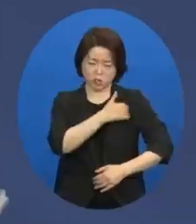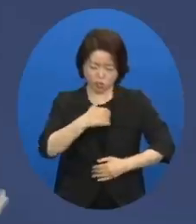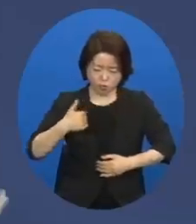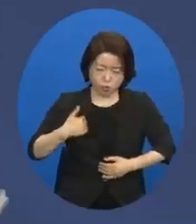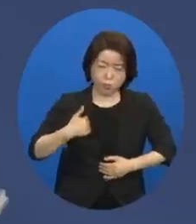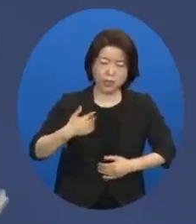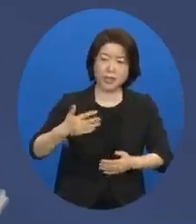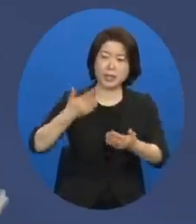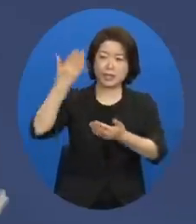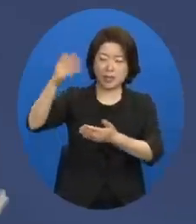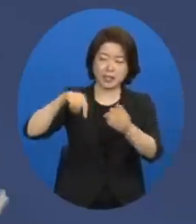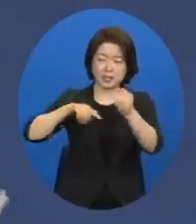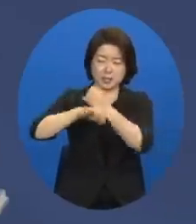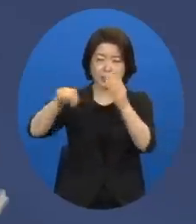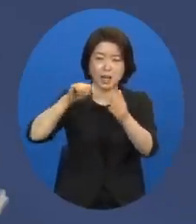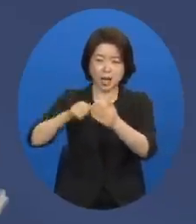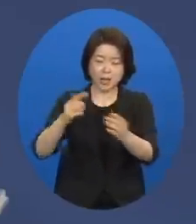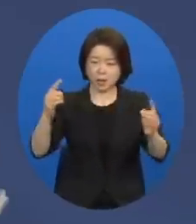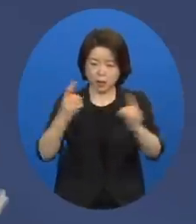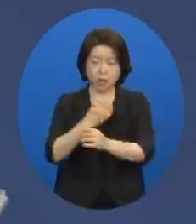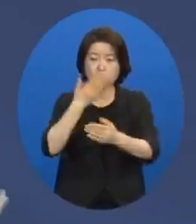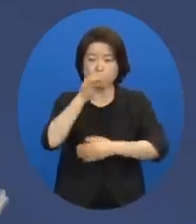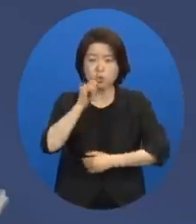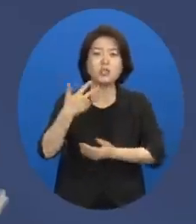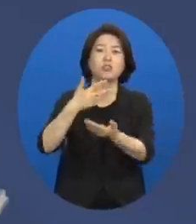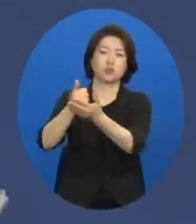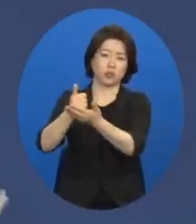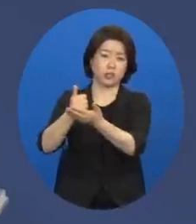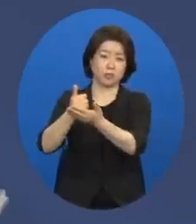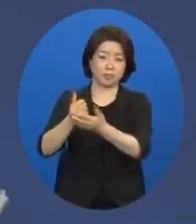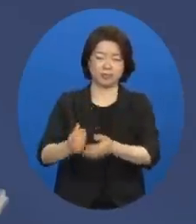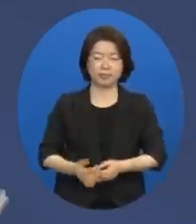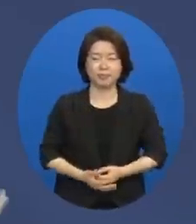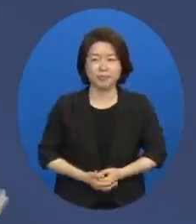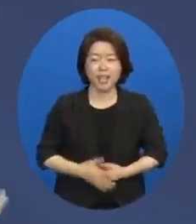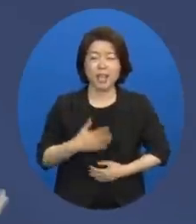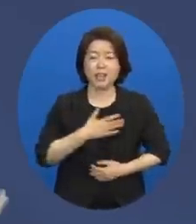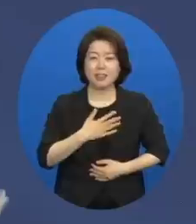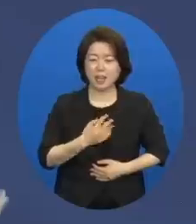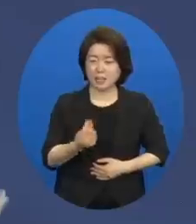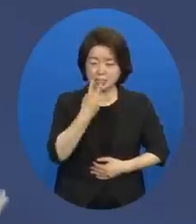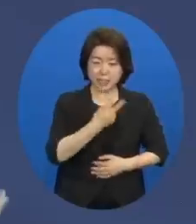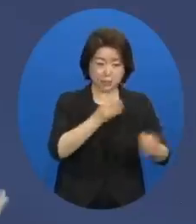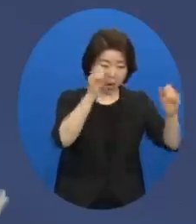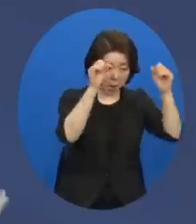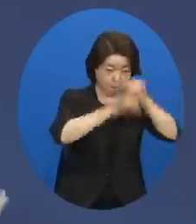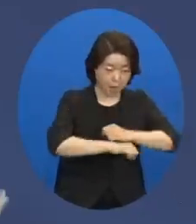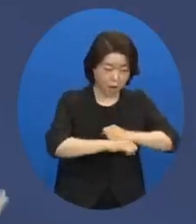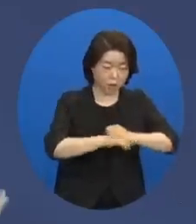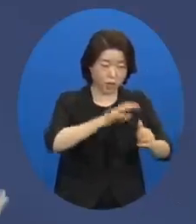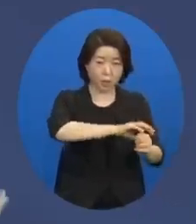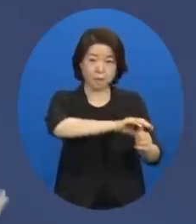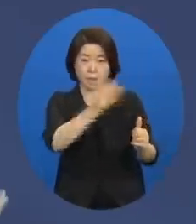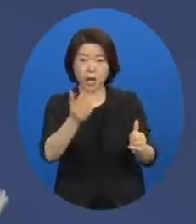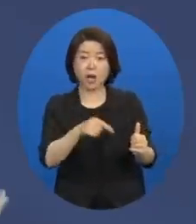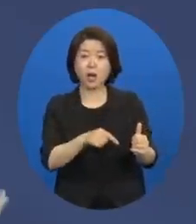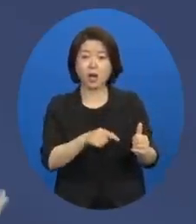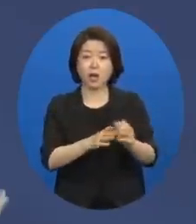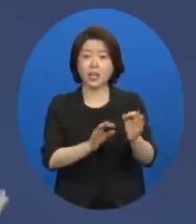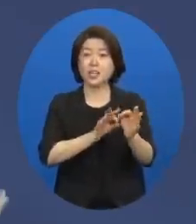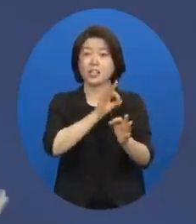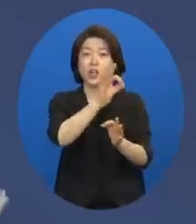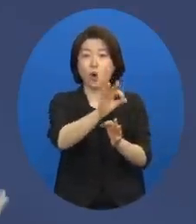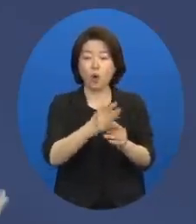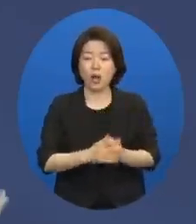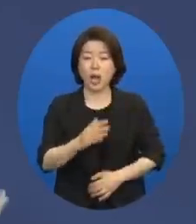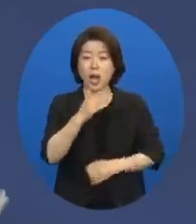당신의 뜻 안에 고치실 수 있는 주님이신 것입니다. 그리고 나를 내 생명을 파멸해서 속량하셨다. 영원한